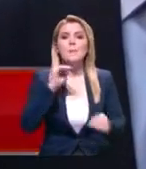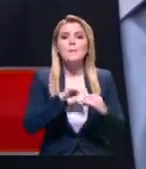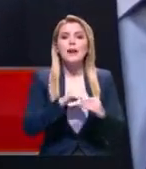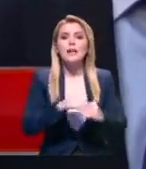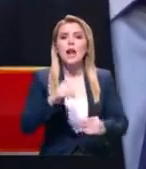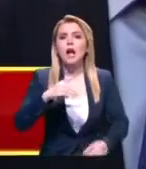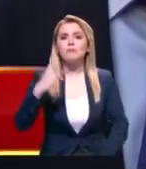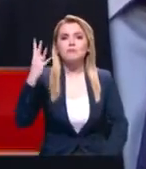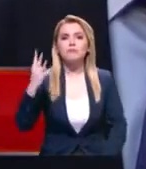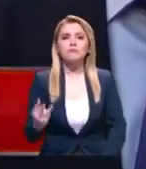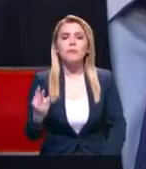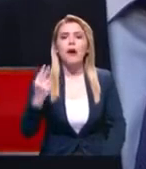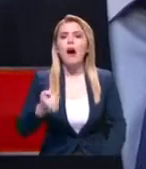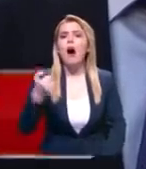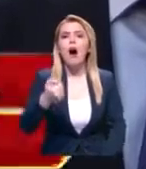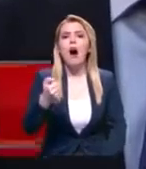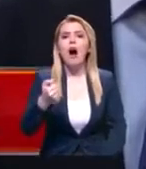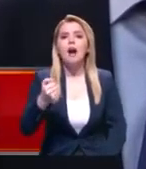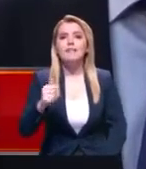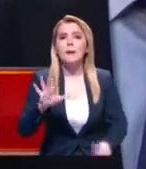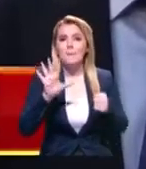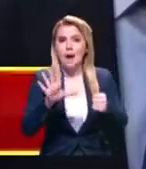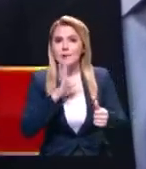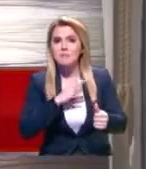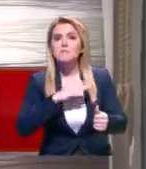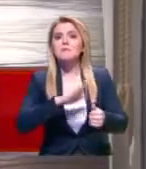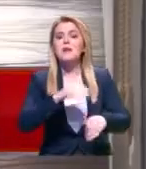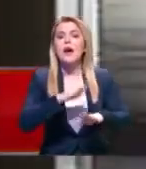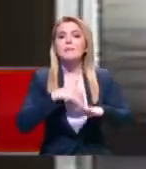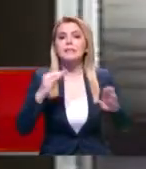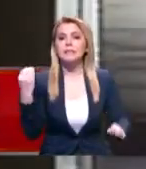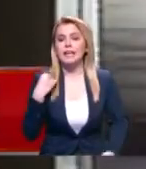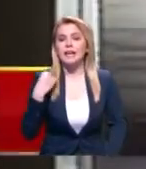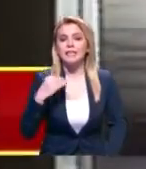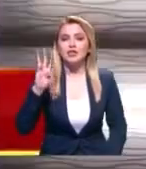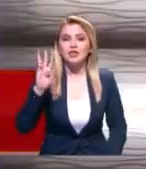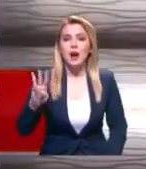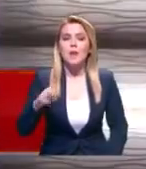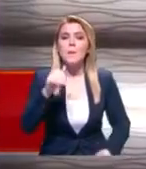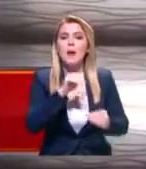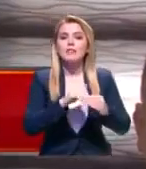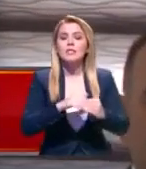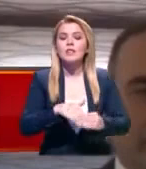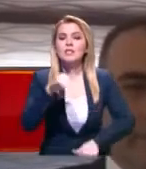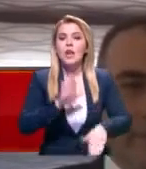üç parmak. Altı parmak vardı da biz mi yapmadık? Yeni işareti partisinin tanıtım